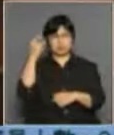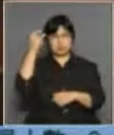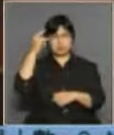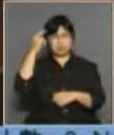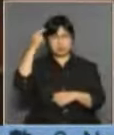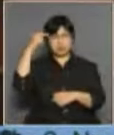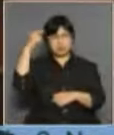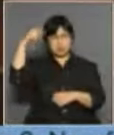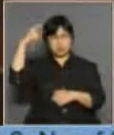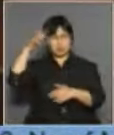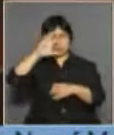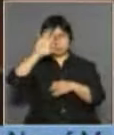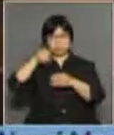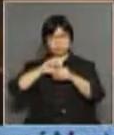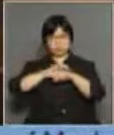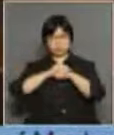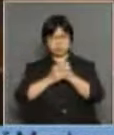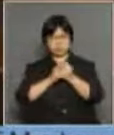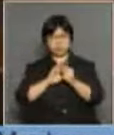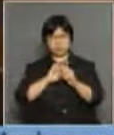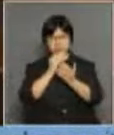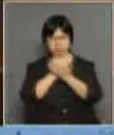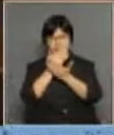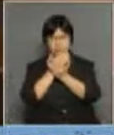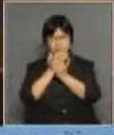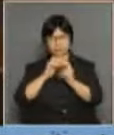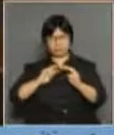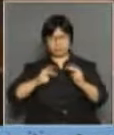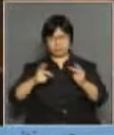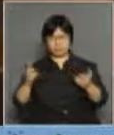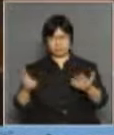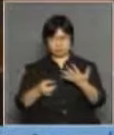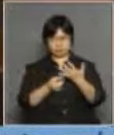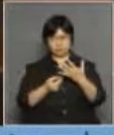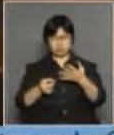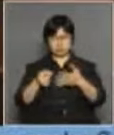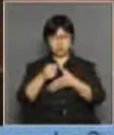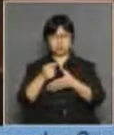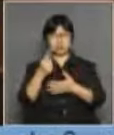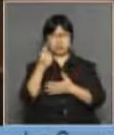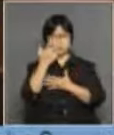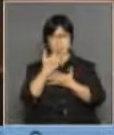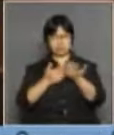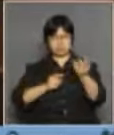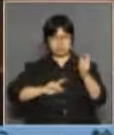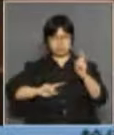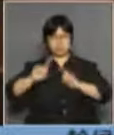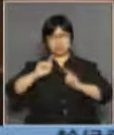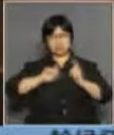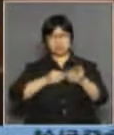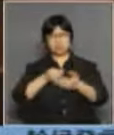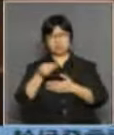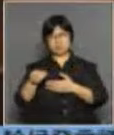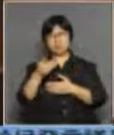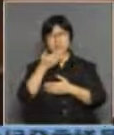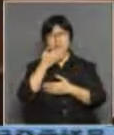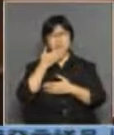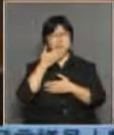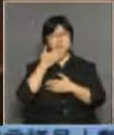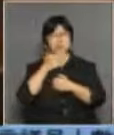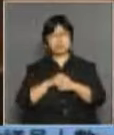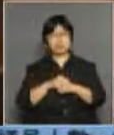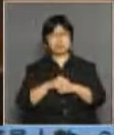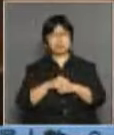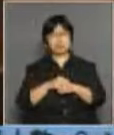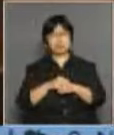力是概括世界一切推動進步而網絡自由就是比青少年